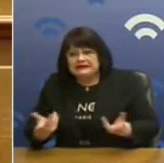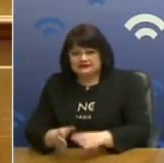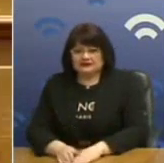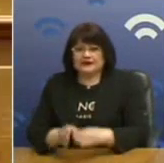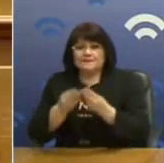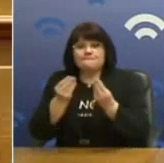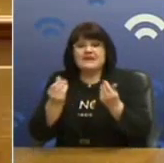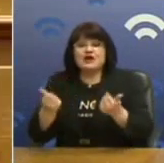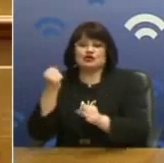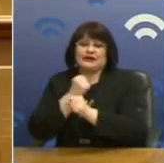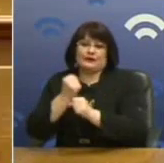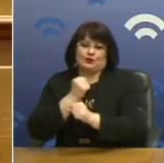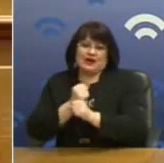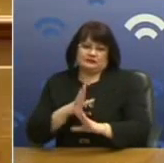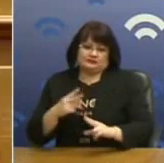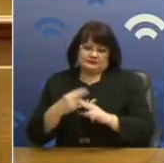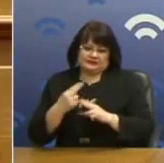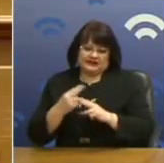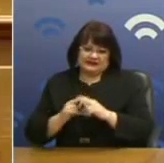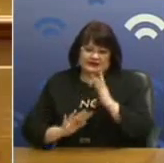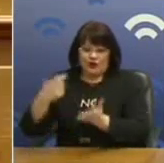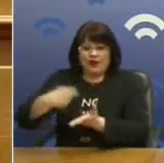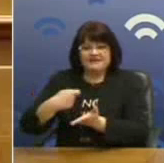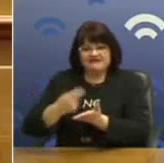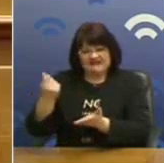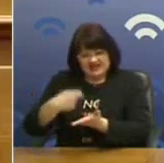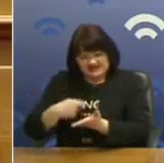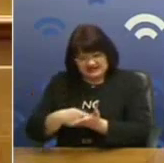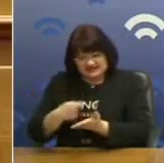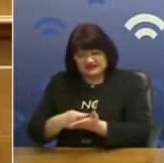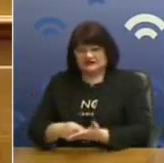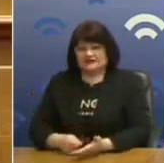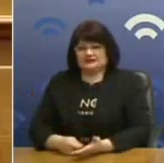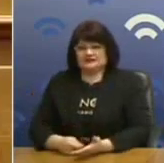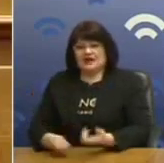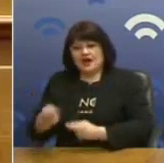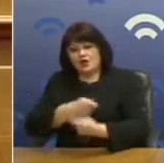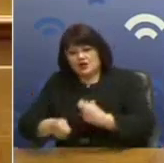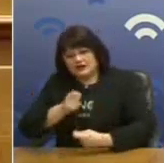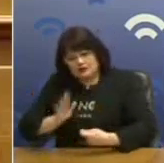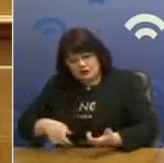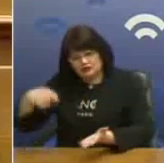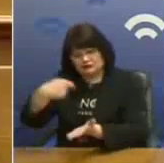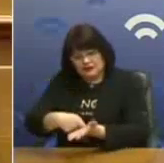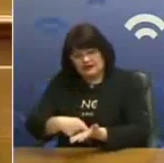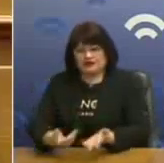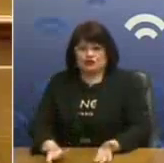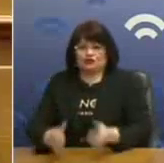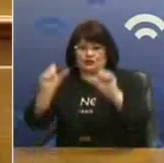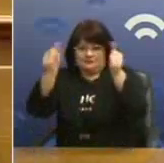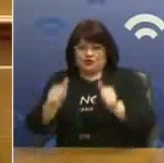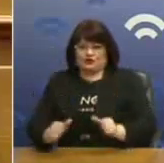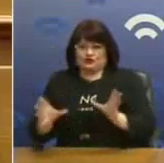εργασίας, η βελτίωση των αμοιβών και άρα της αγοραστικής δύναμης. Το μοντέλο της εργασίας που